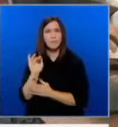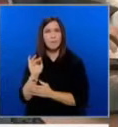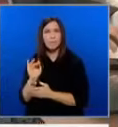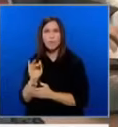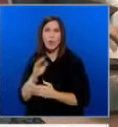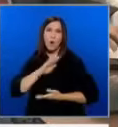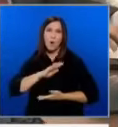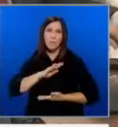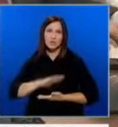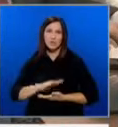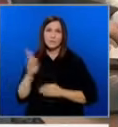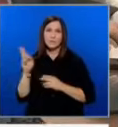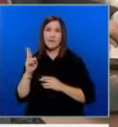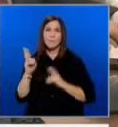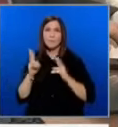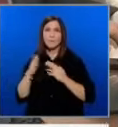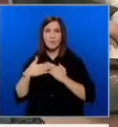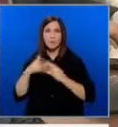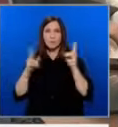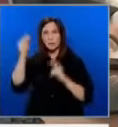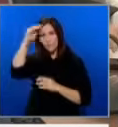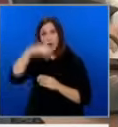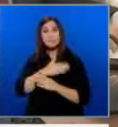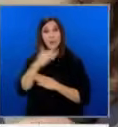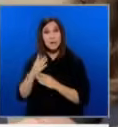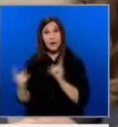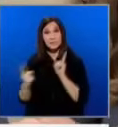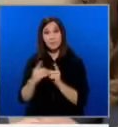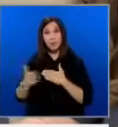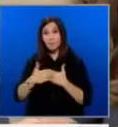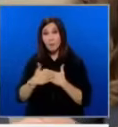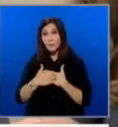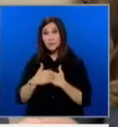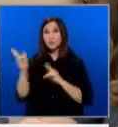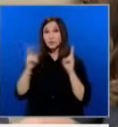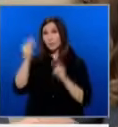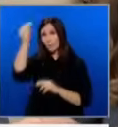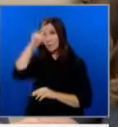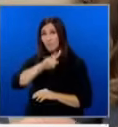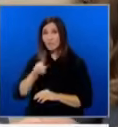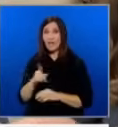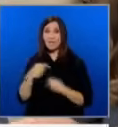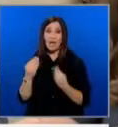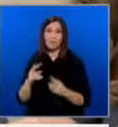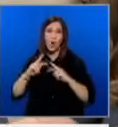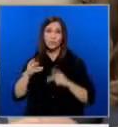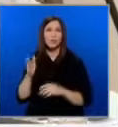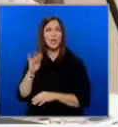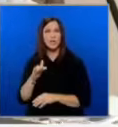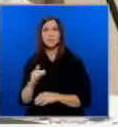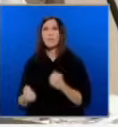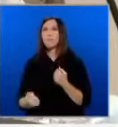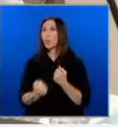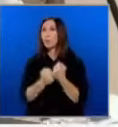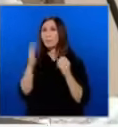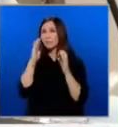би било облегчение за ППДБ. След края на срещата от Продължаваме промяната Демократична България не дадоха отговор